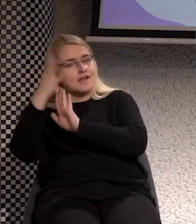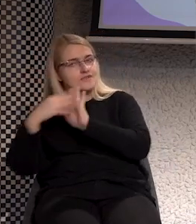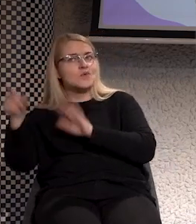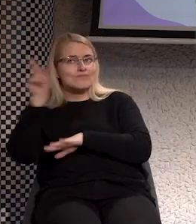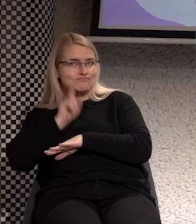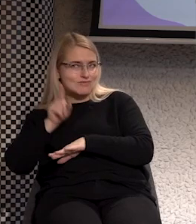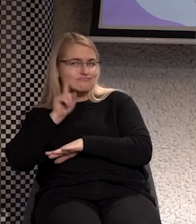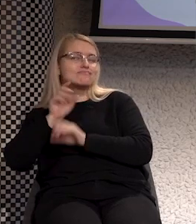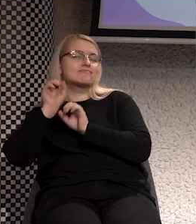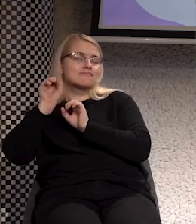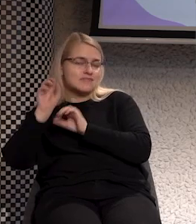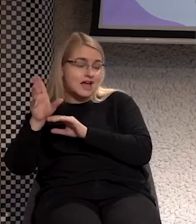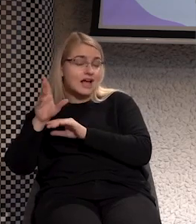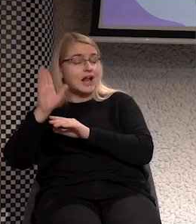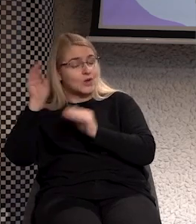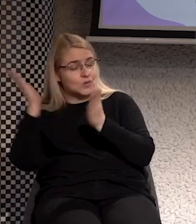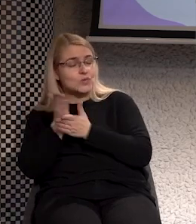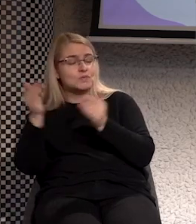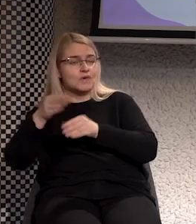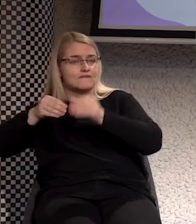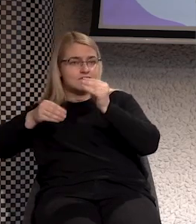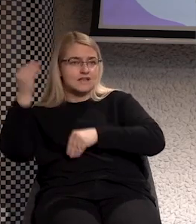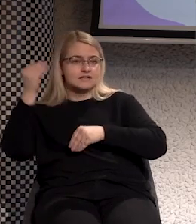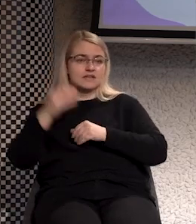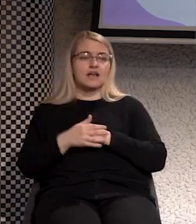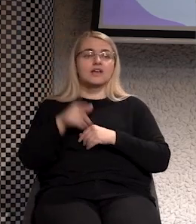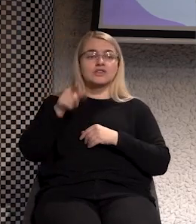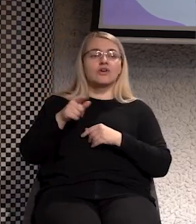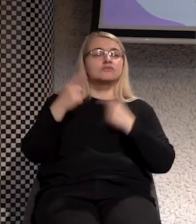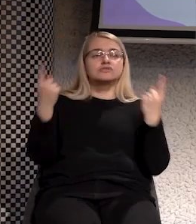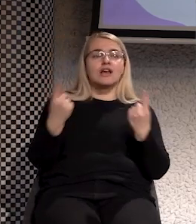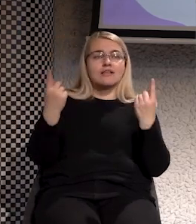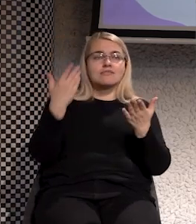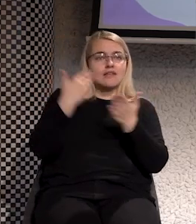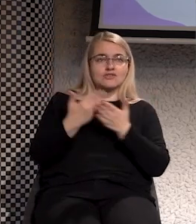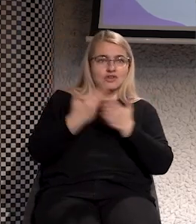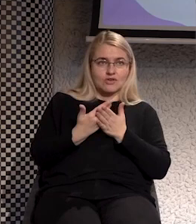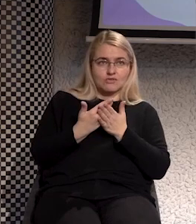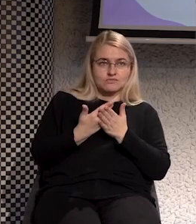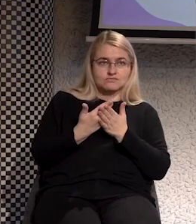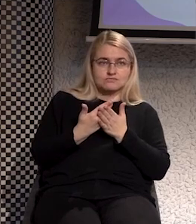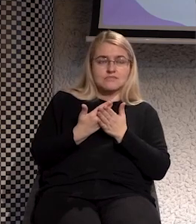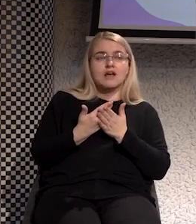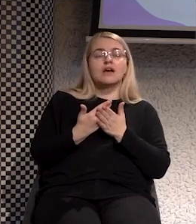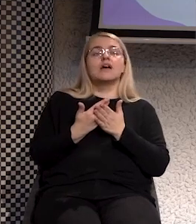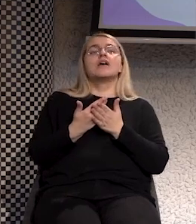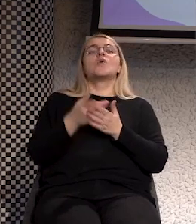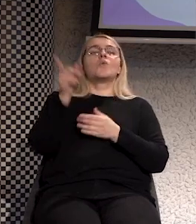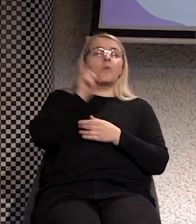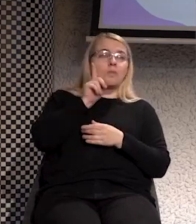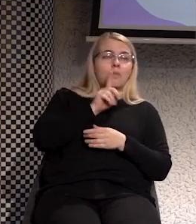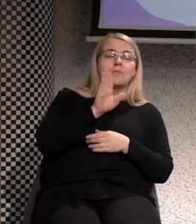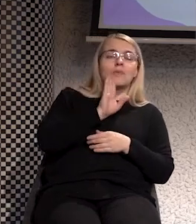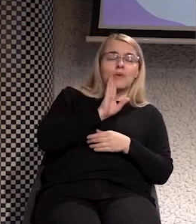jakiś czas temu. I mam też takie poczucie, że u chłopaków też to się zadziewa. Nie wiem, czy się Patryk ze mną zgodzisz, czy nie, ale że mogę